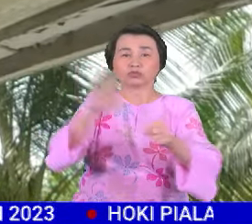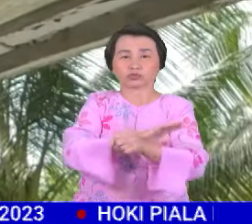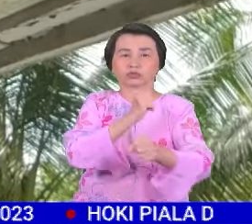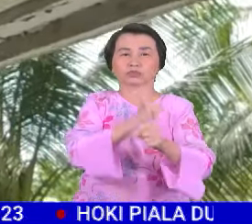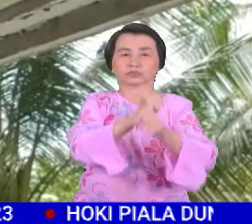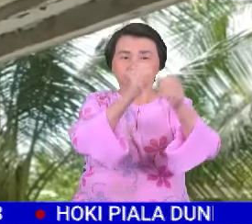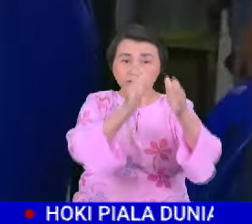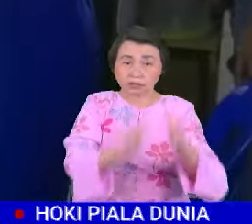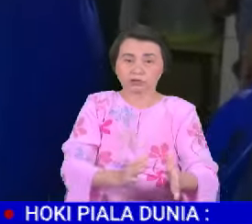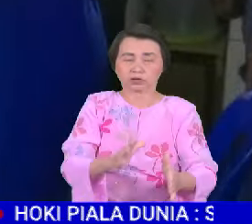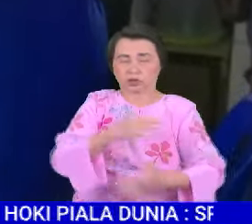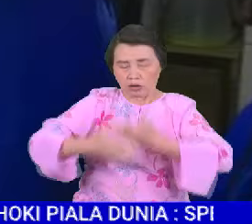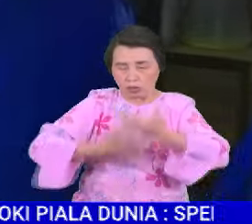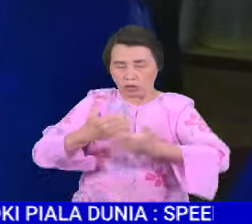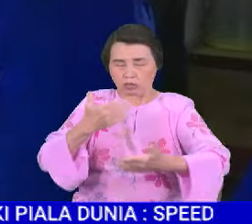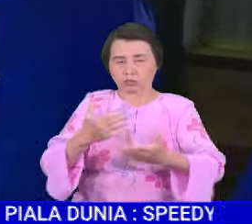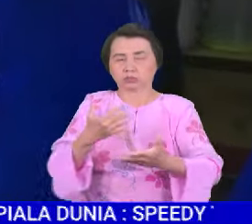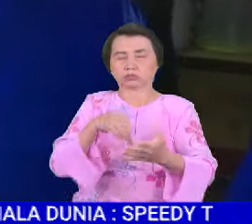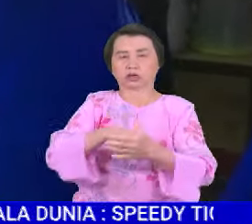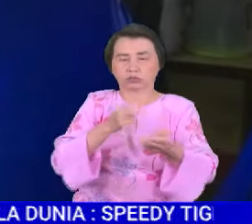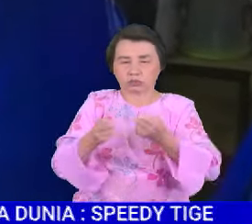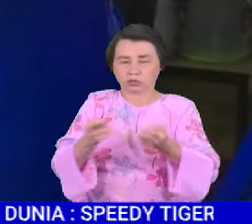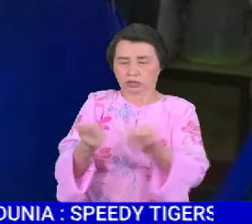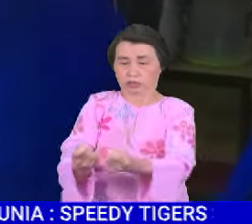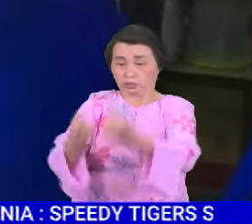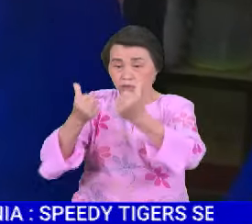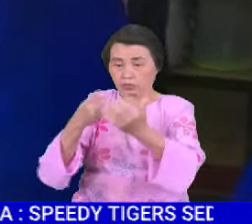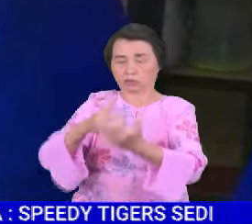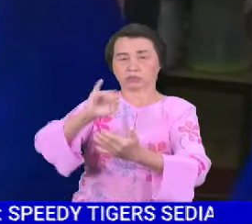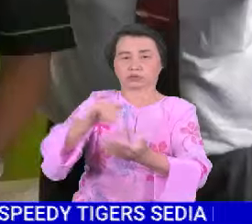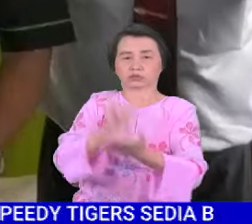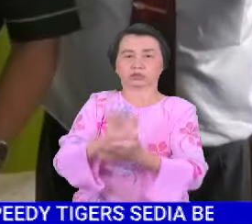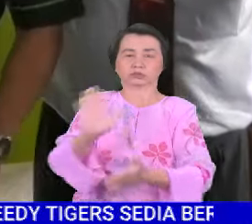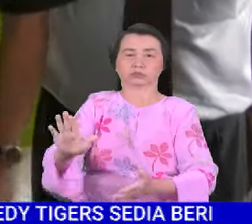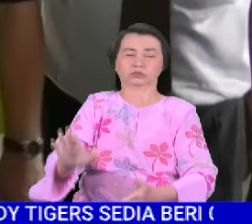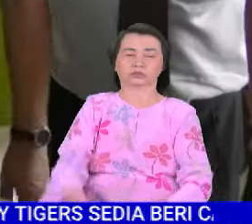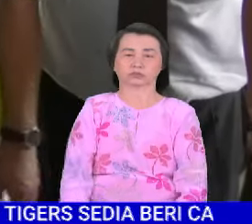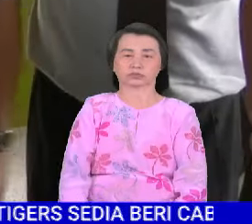tenaga kerja dan semua proses intervensi dalam usaha menyegerakan projek terbabit.